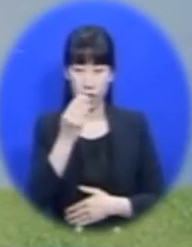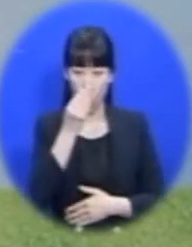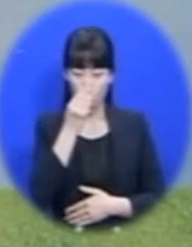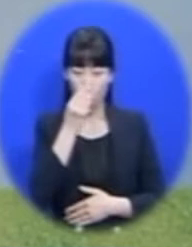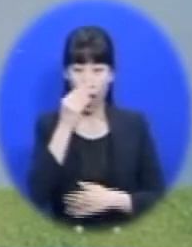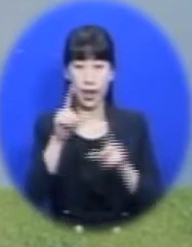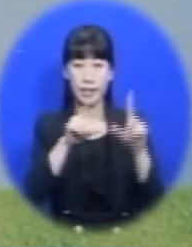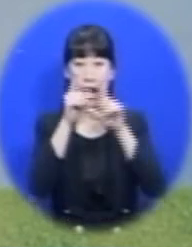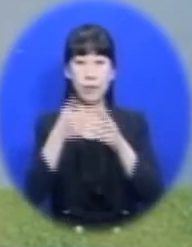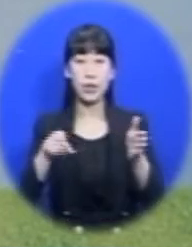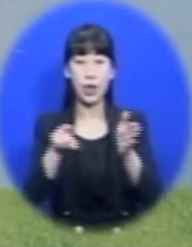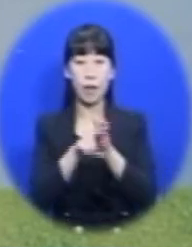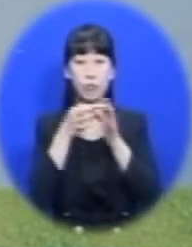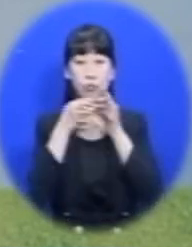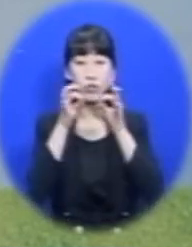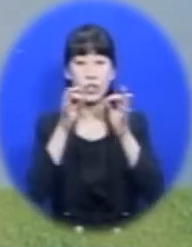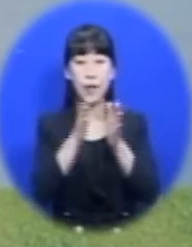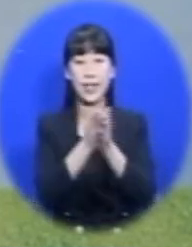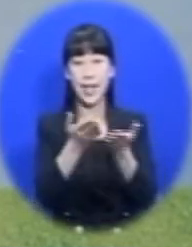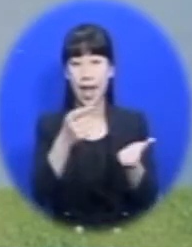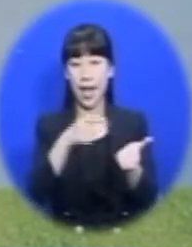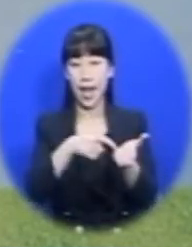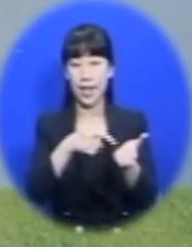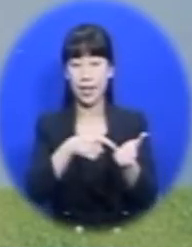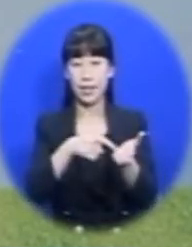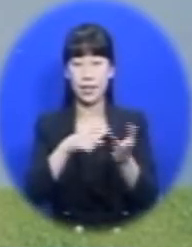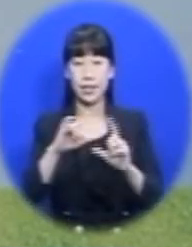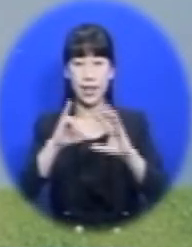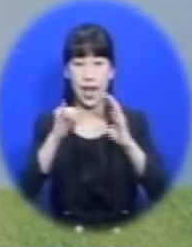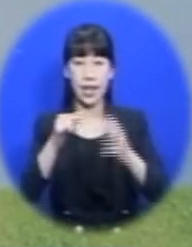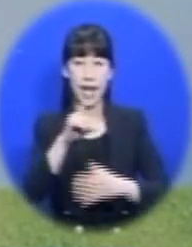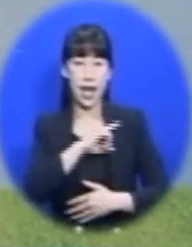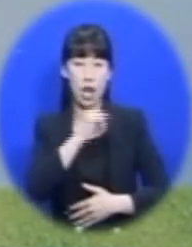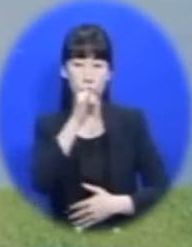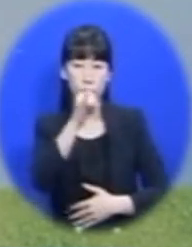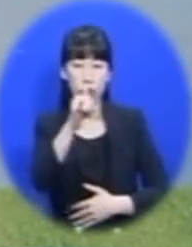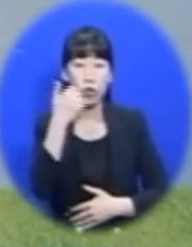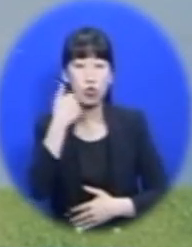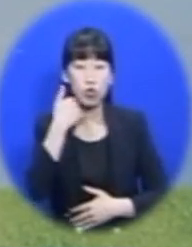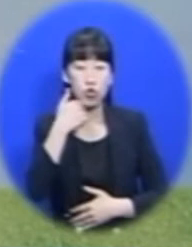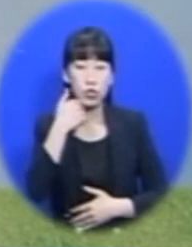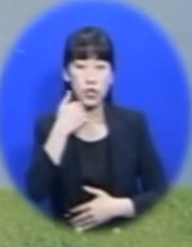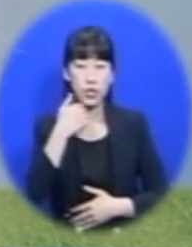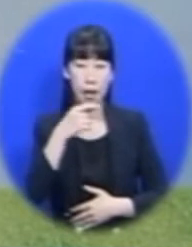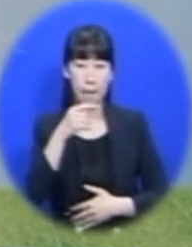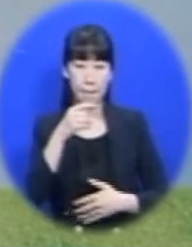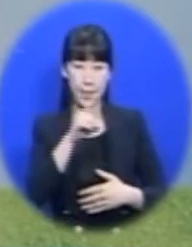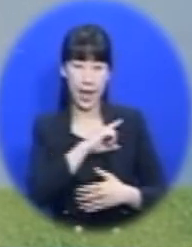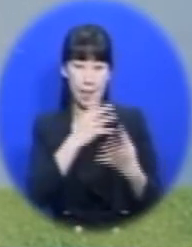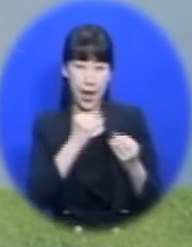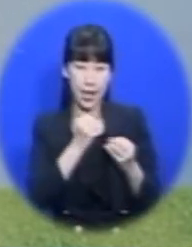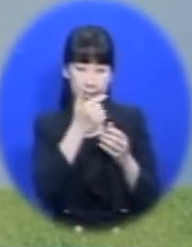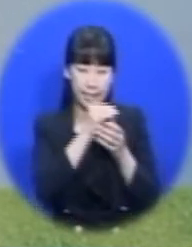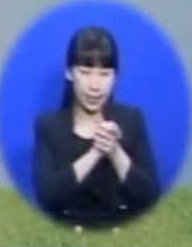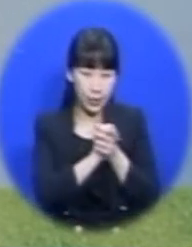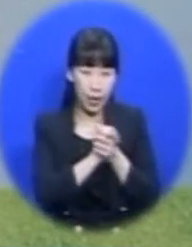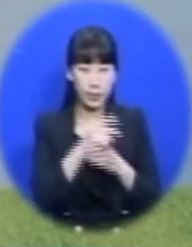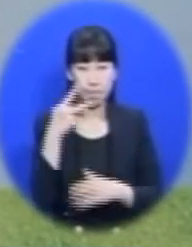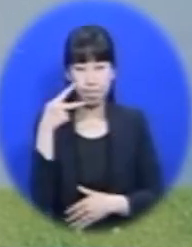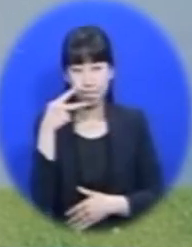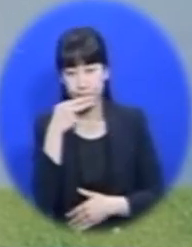책에서 세상에서 가장 훌륭한 성도는 가장 많이 기도하거나 가장 많이 금식하는